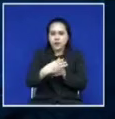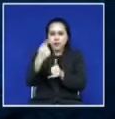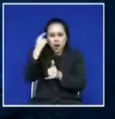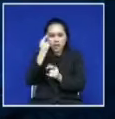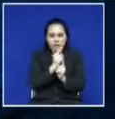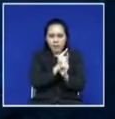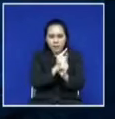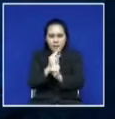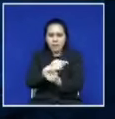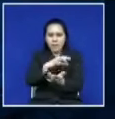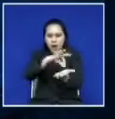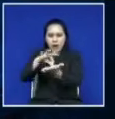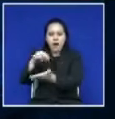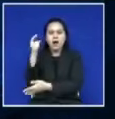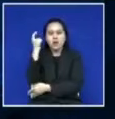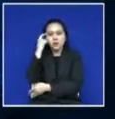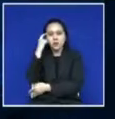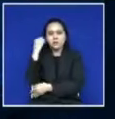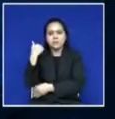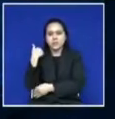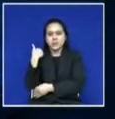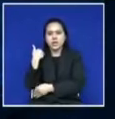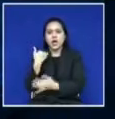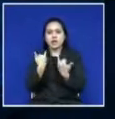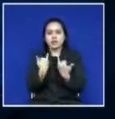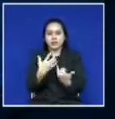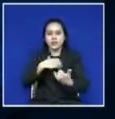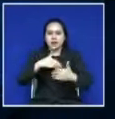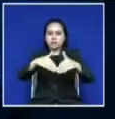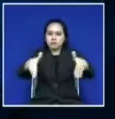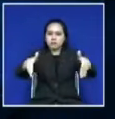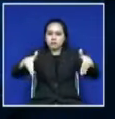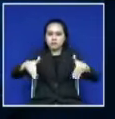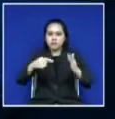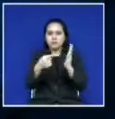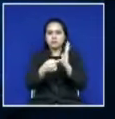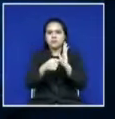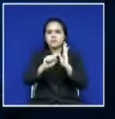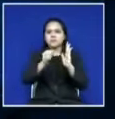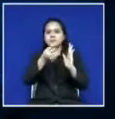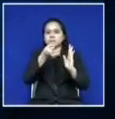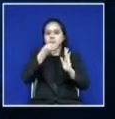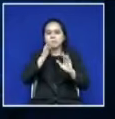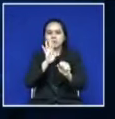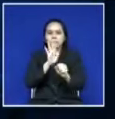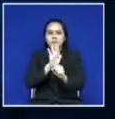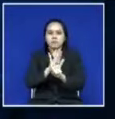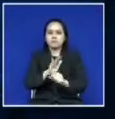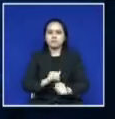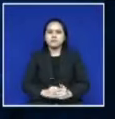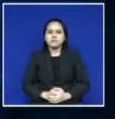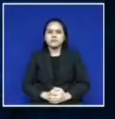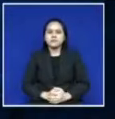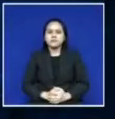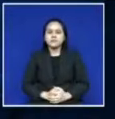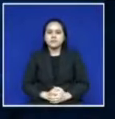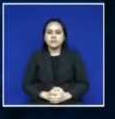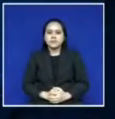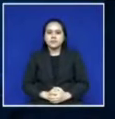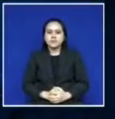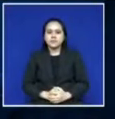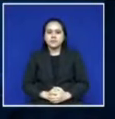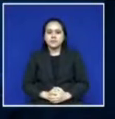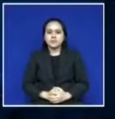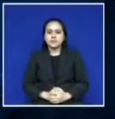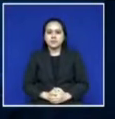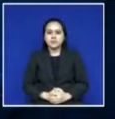แบบอย่างนี้นะคือหมายว่าให้อยู่เฉพาะสมุทรสาครเคสเล็กๆออกไปเราก็รีบควบคุมแล้วจะคุมเอาไว้นะครับเราด้วยแผน